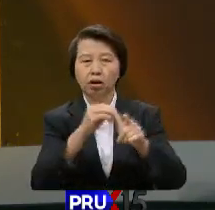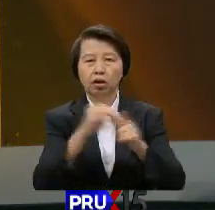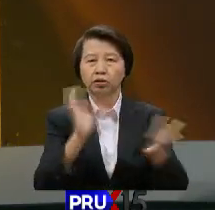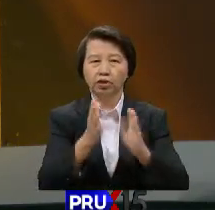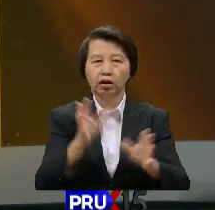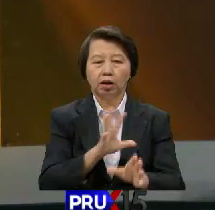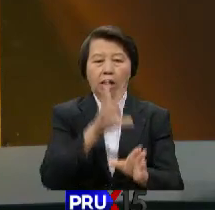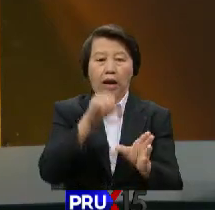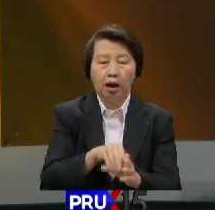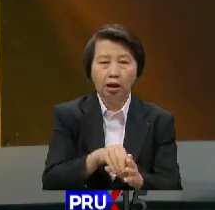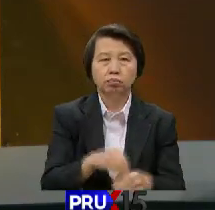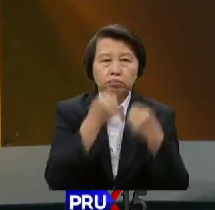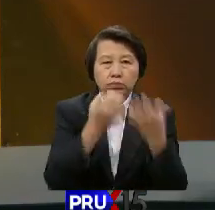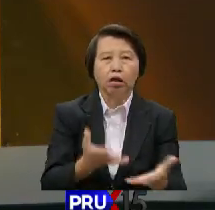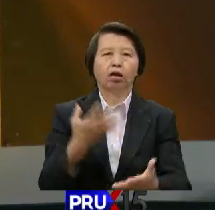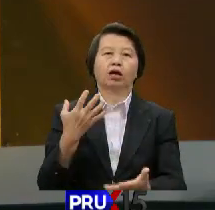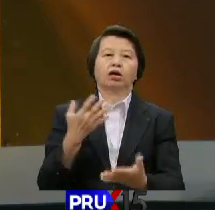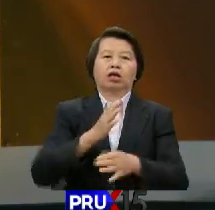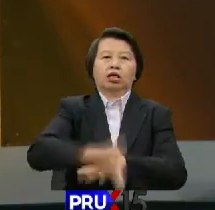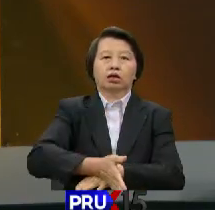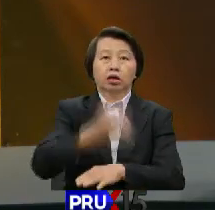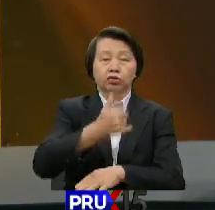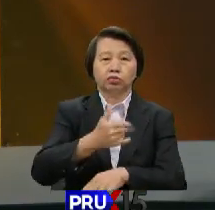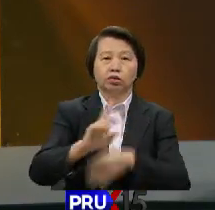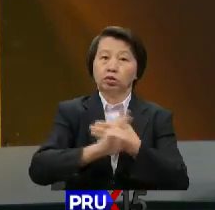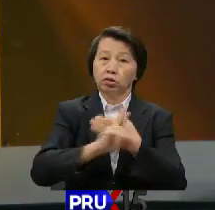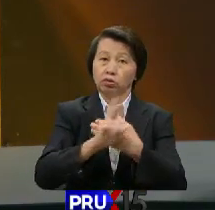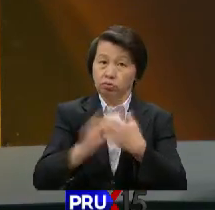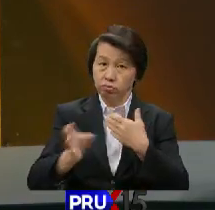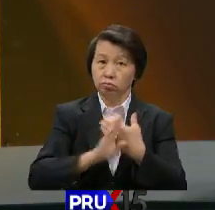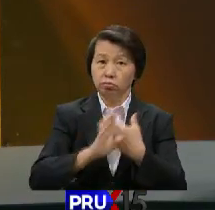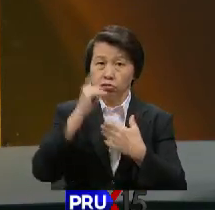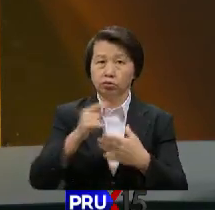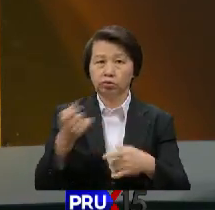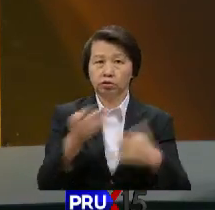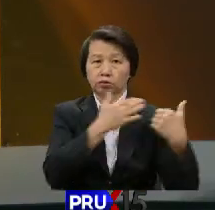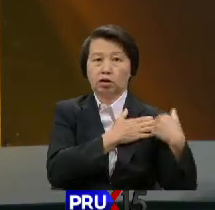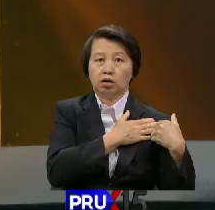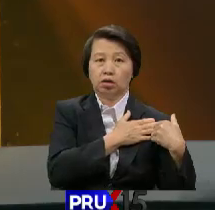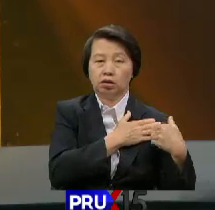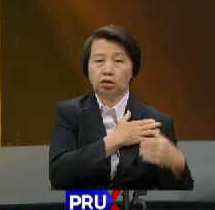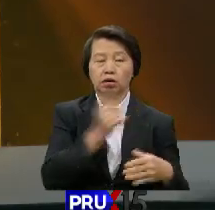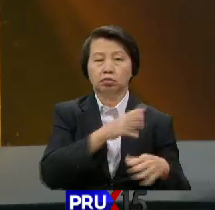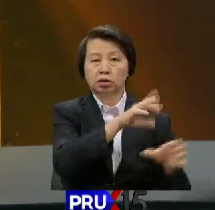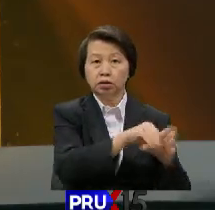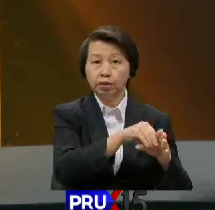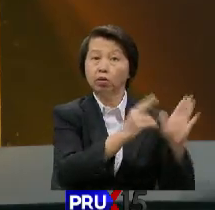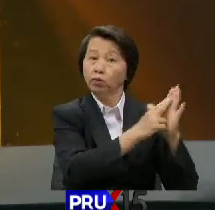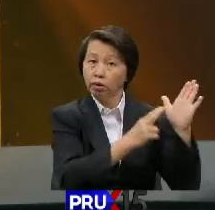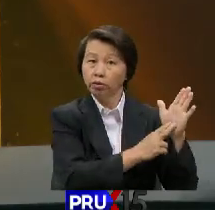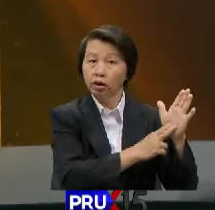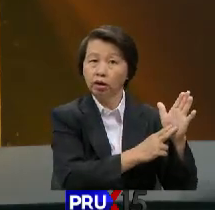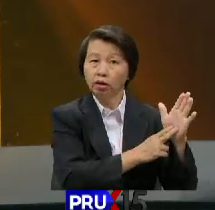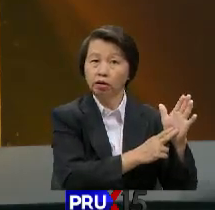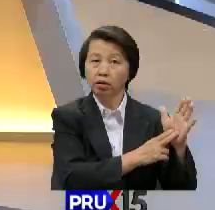tidak terjebak tersebut sebab risikonya Sangat tinggi untuk ditanggung sebab Ia melibatkan undang-undang negara